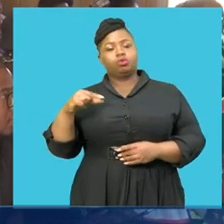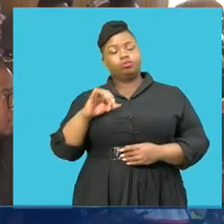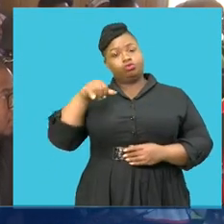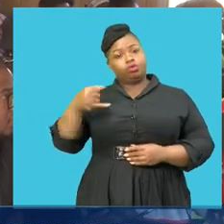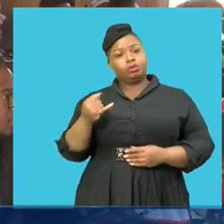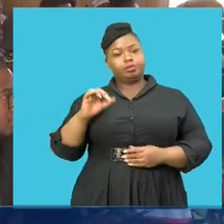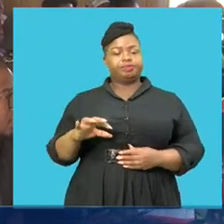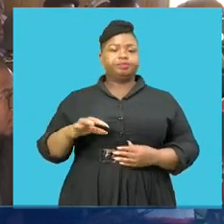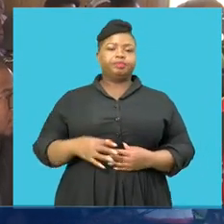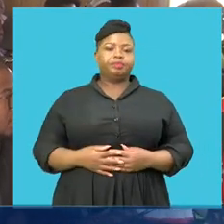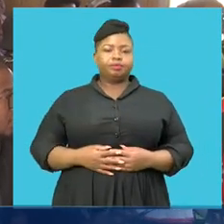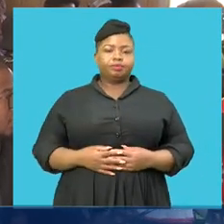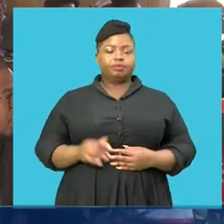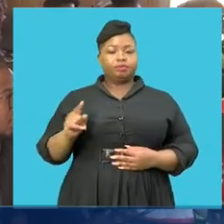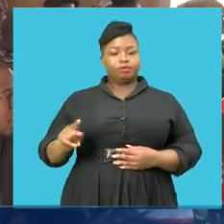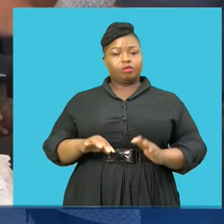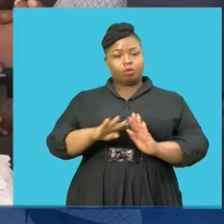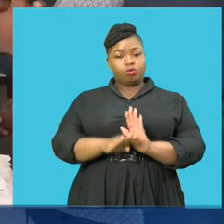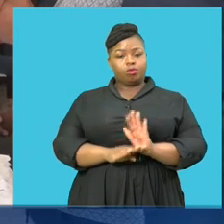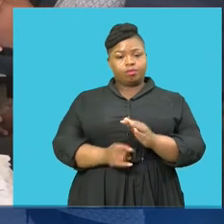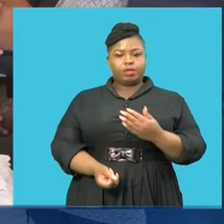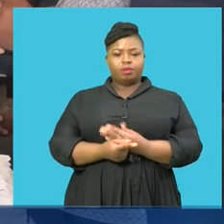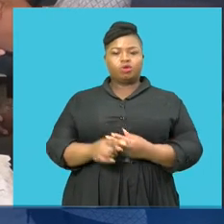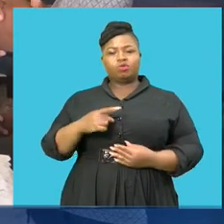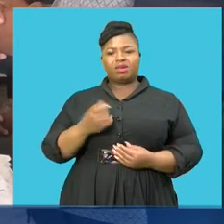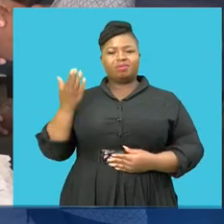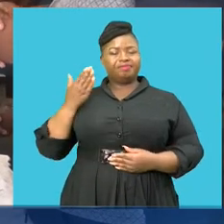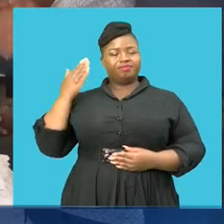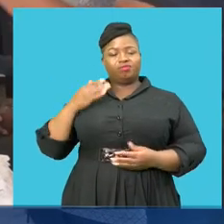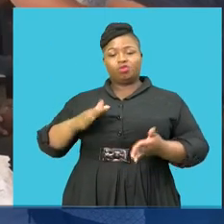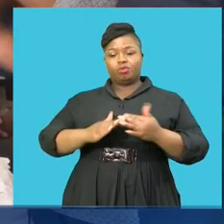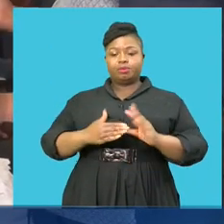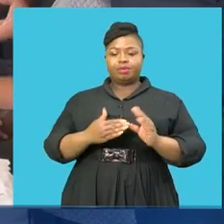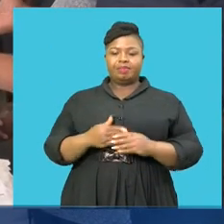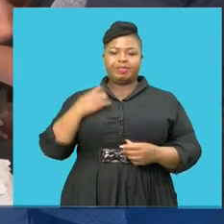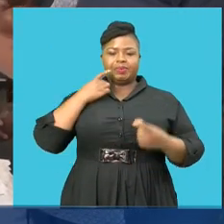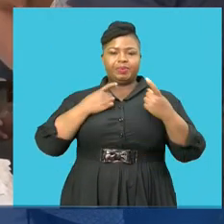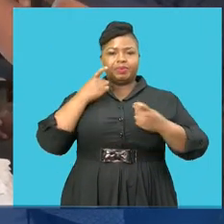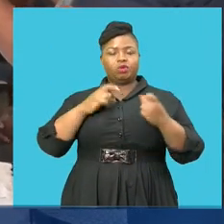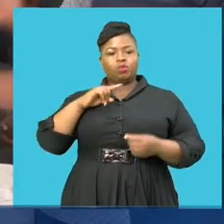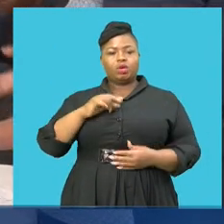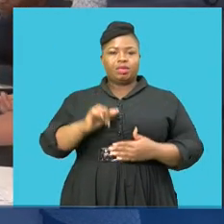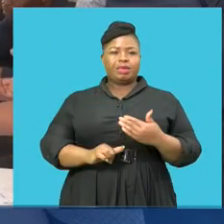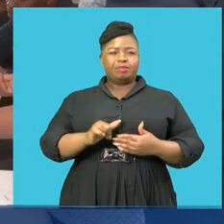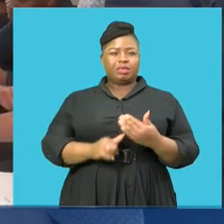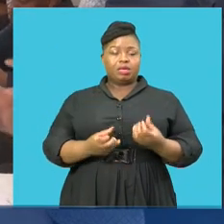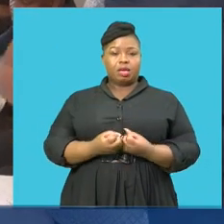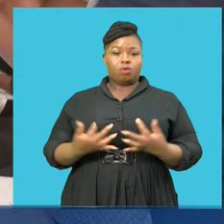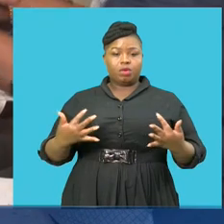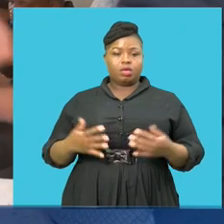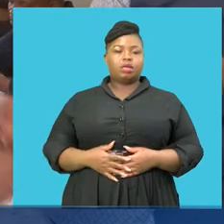eGoli. Lo hlelo luza ngemuva kwezikhalazo zalo mphakathi osohlale inyaka engamashumi